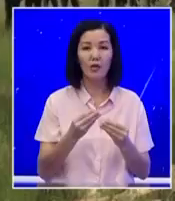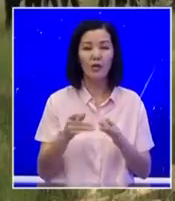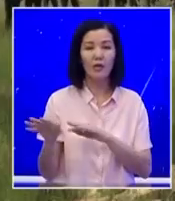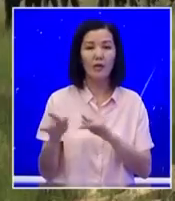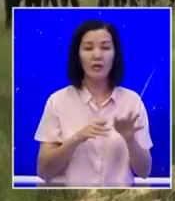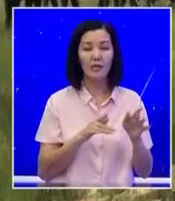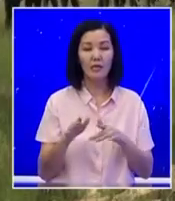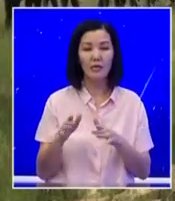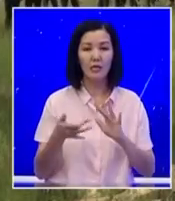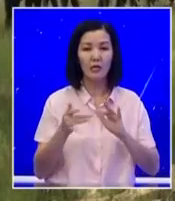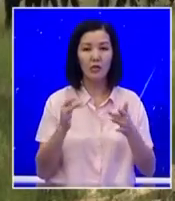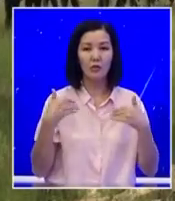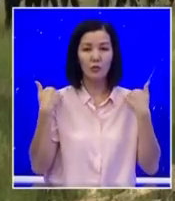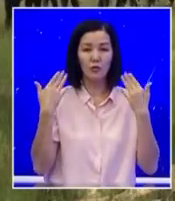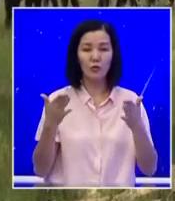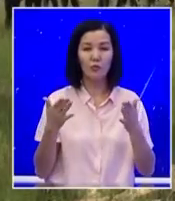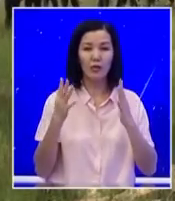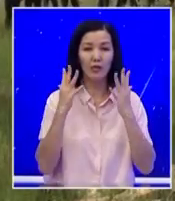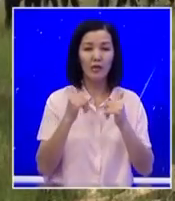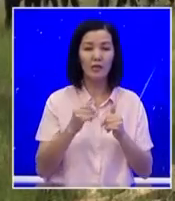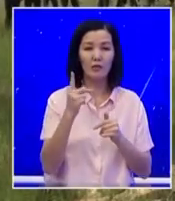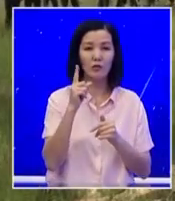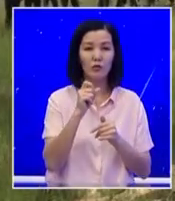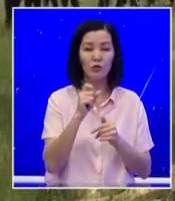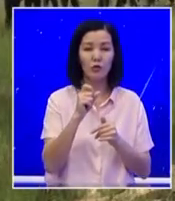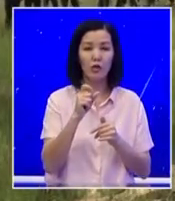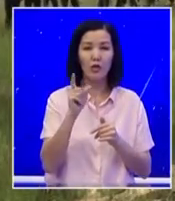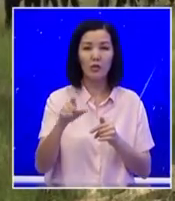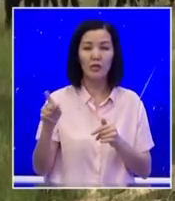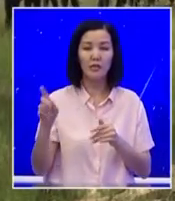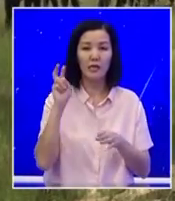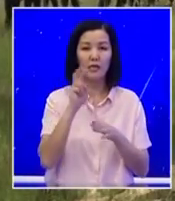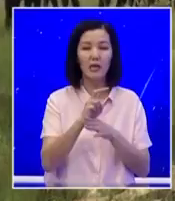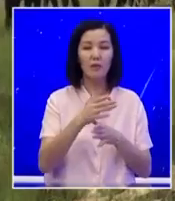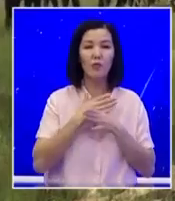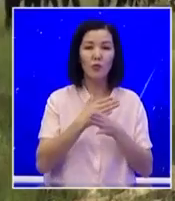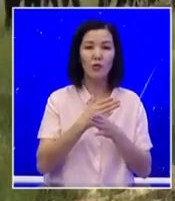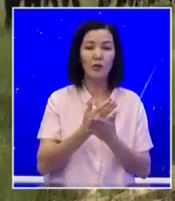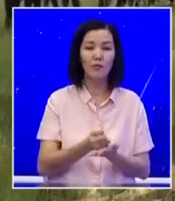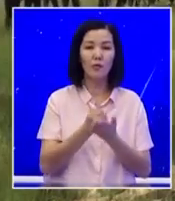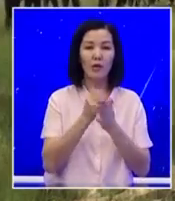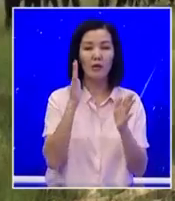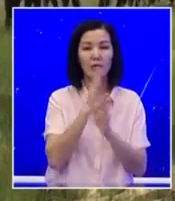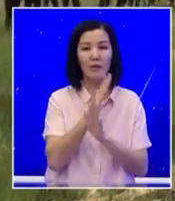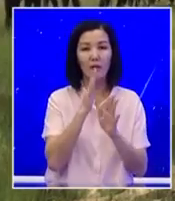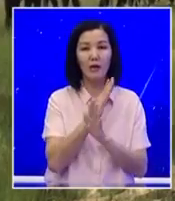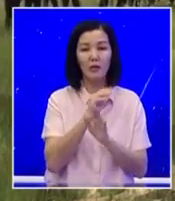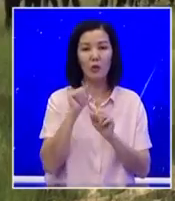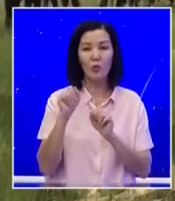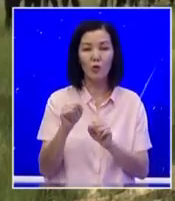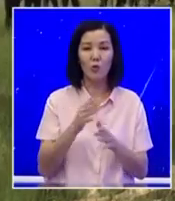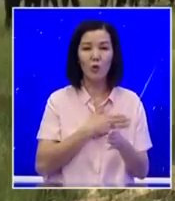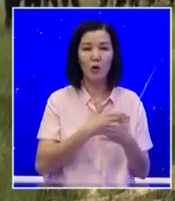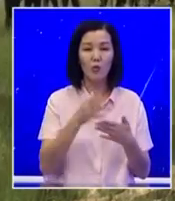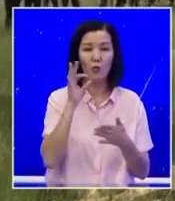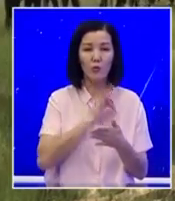желісі арқылы ұсыныс беріп отырған азаматтардың саны 100-ге жуық жастар бүгінгі келіп, осы қолдау көрсетейік, осы бүгінгі экологтар күніне қарсаңда